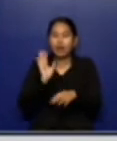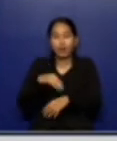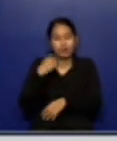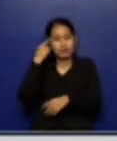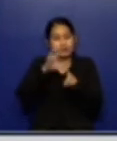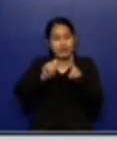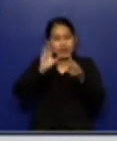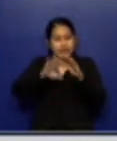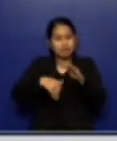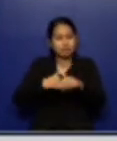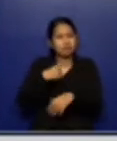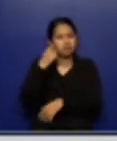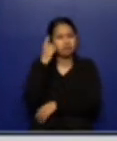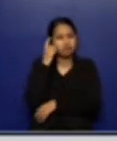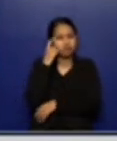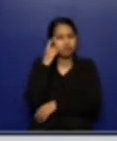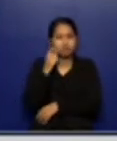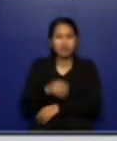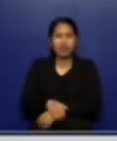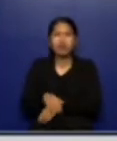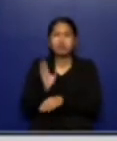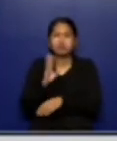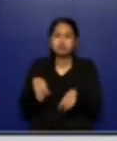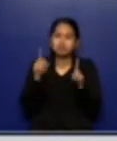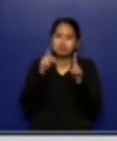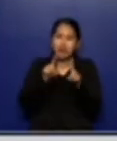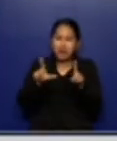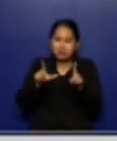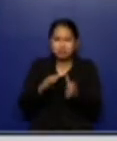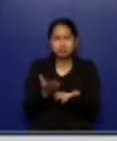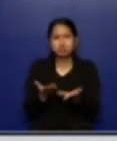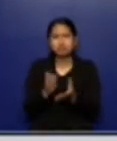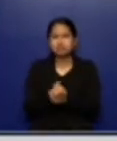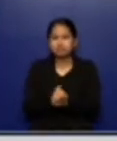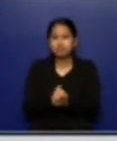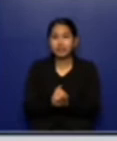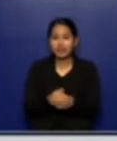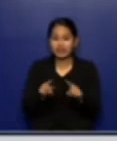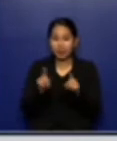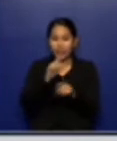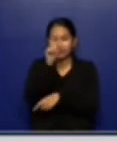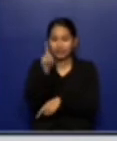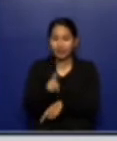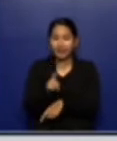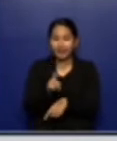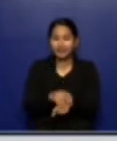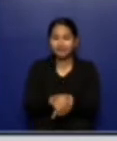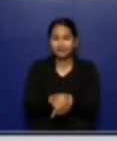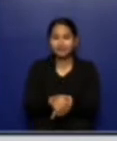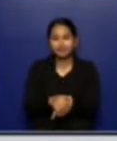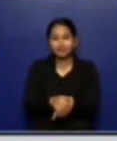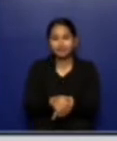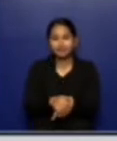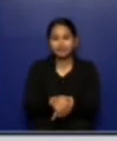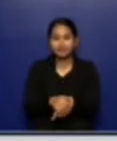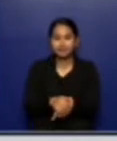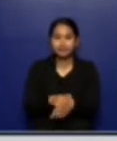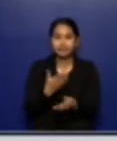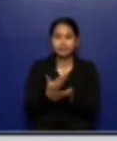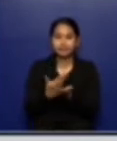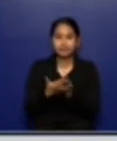านอันนี้ก็น่าคิดเหมือนกันแค่พันล้านนะครับแต่ว่าเป็นข้อสังเกตนะครับดังนั้นงบกล